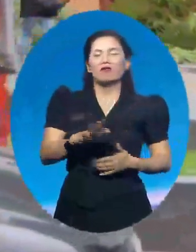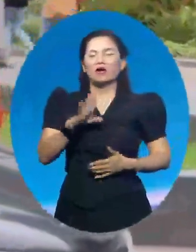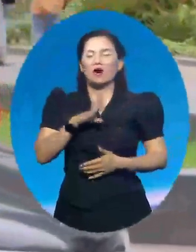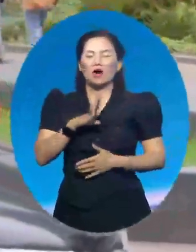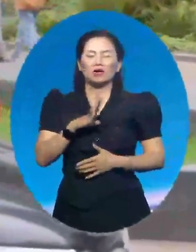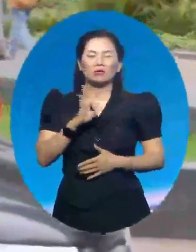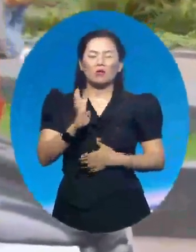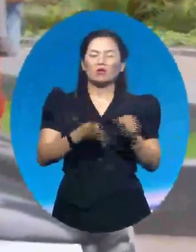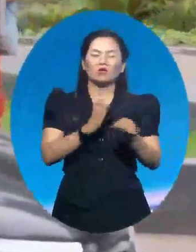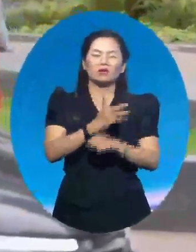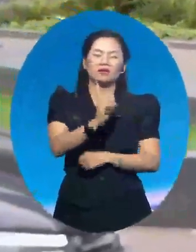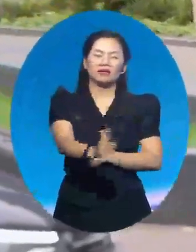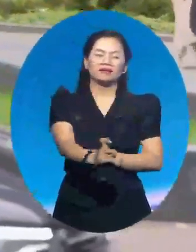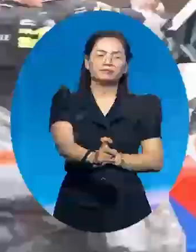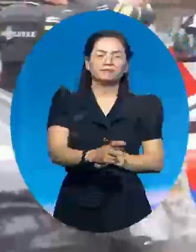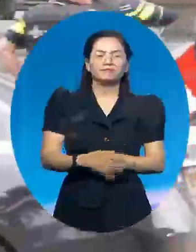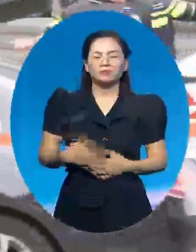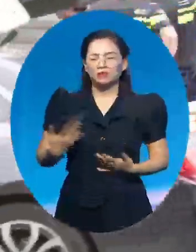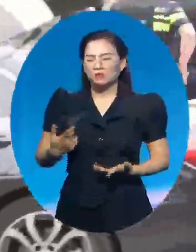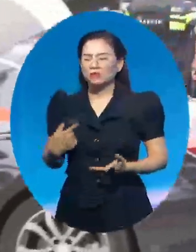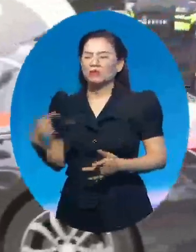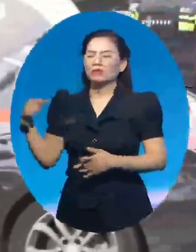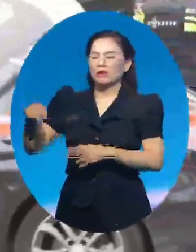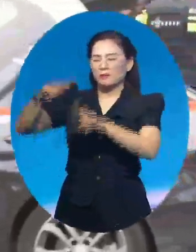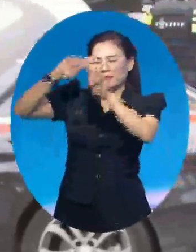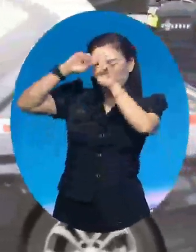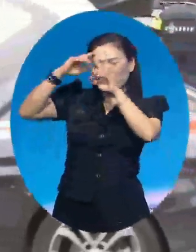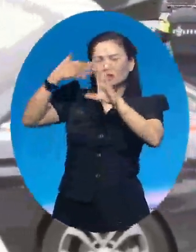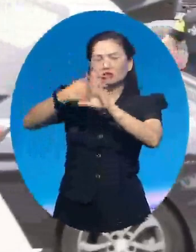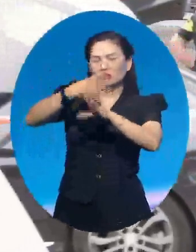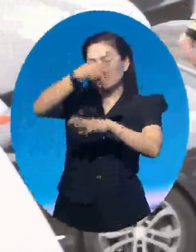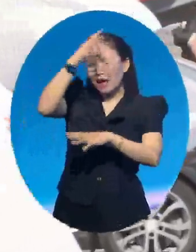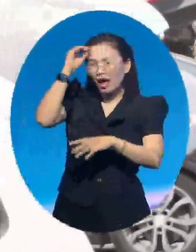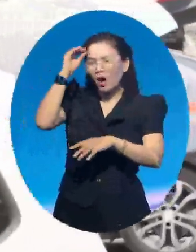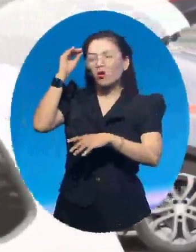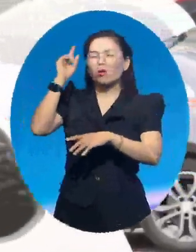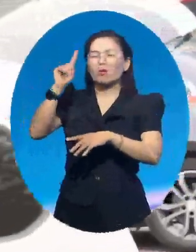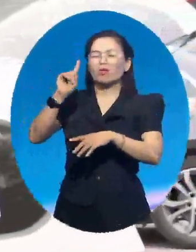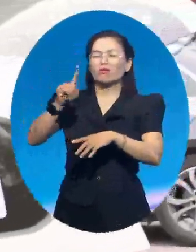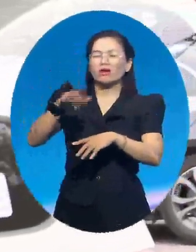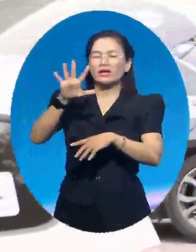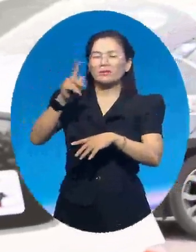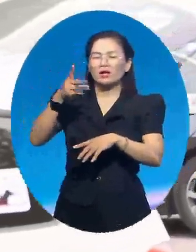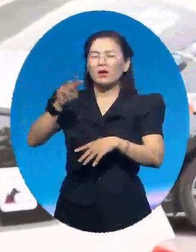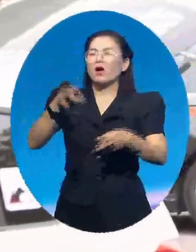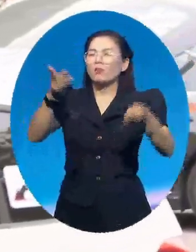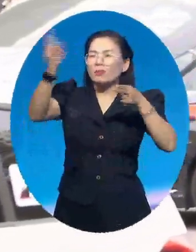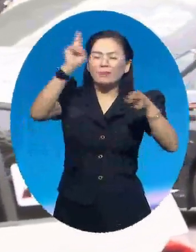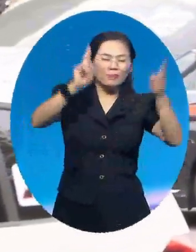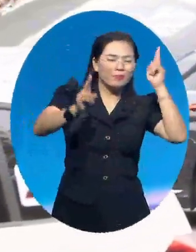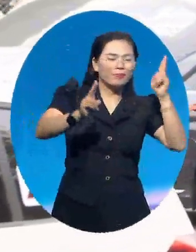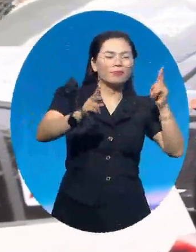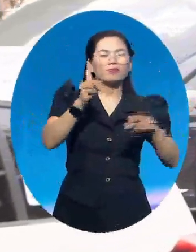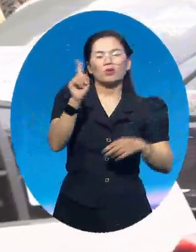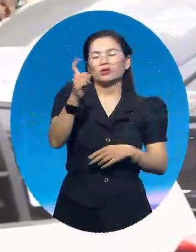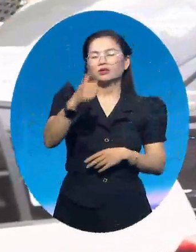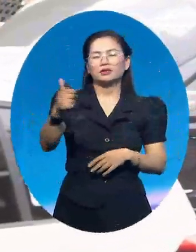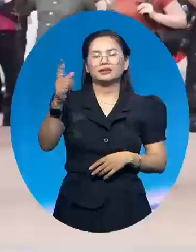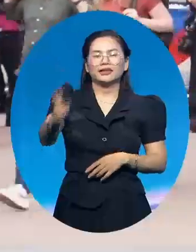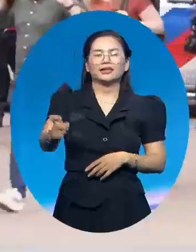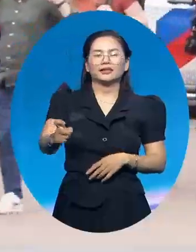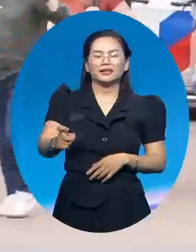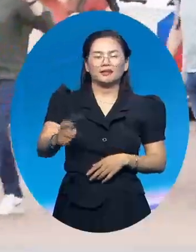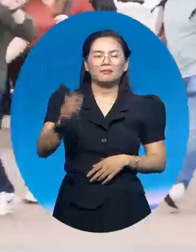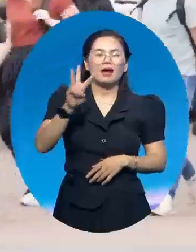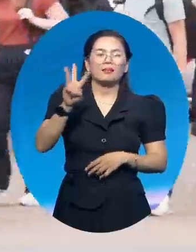tuổi thiệt mạng. Sau đó, y xông vào một bệnh viện trường đại học, cách đó khoảng 1,5 km, bắn chết một người khác. Nghi can 32